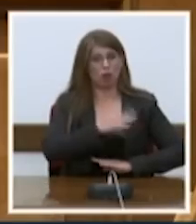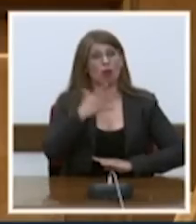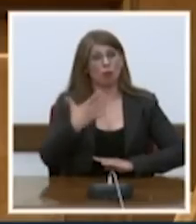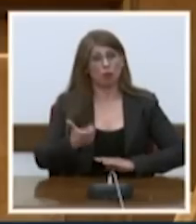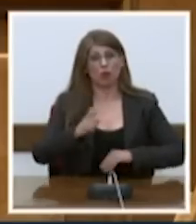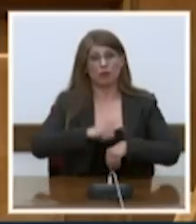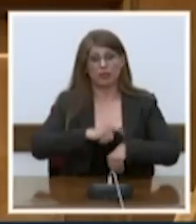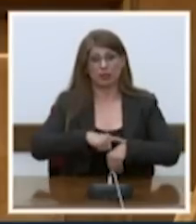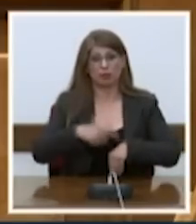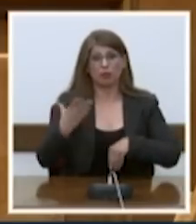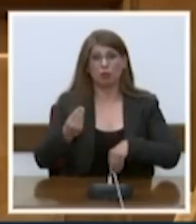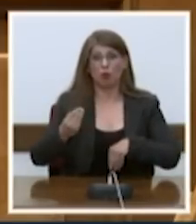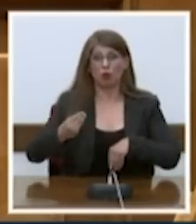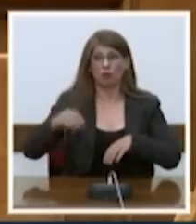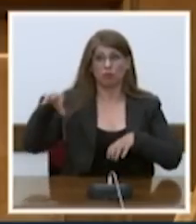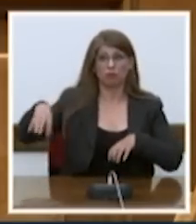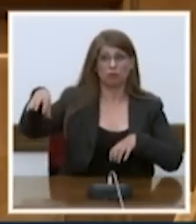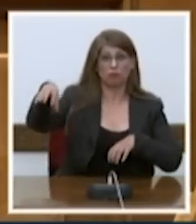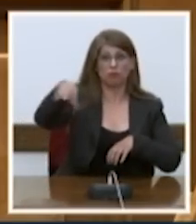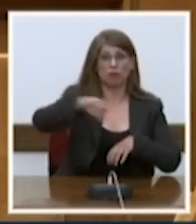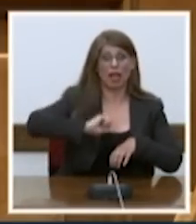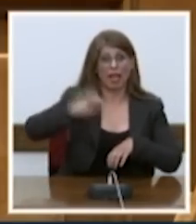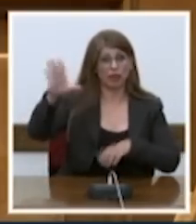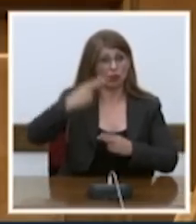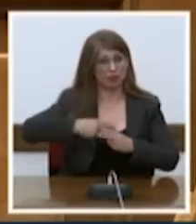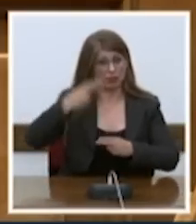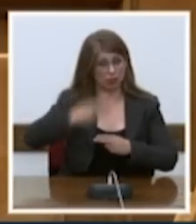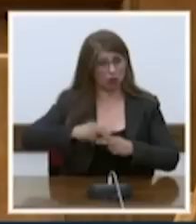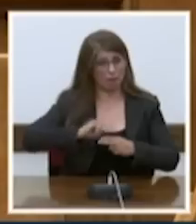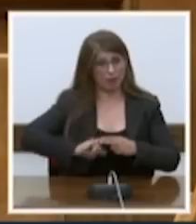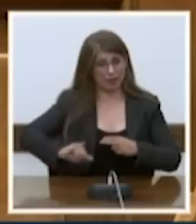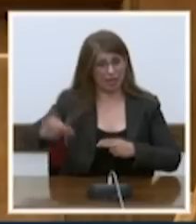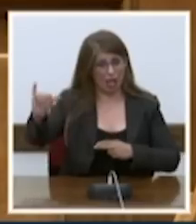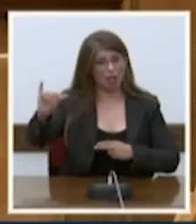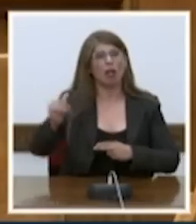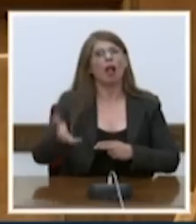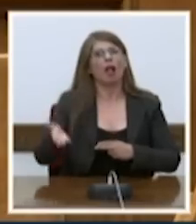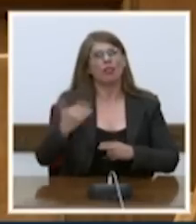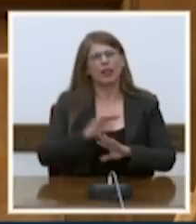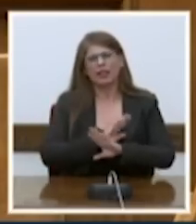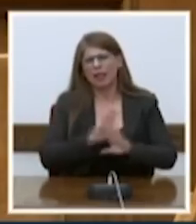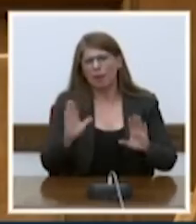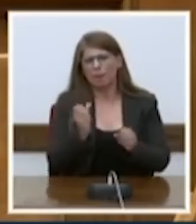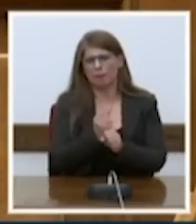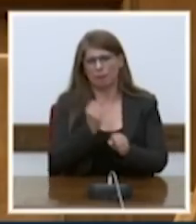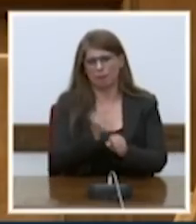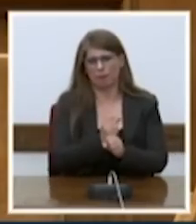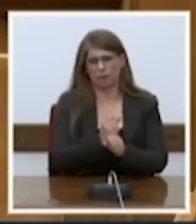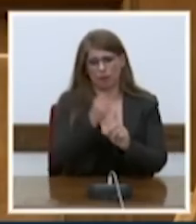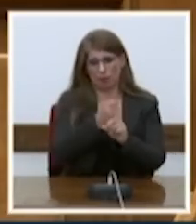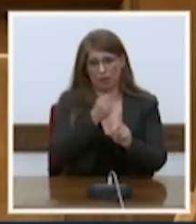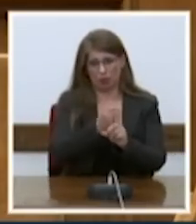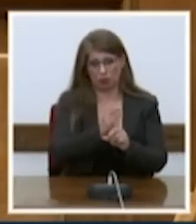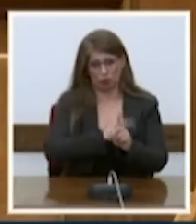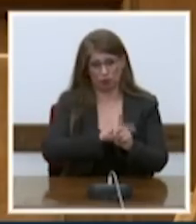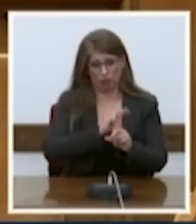σε διάφορες αποστολές εκτός συνόρων, μακριά, όπου δεν έχουν καμιά δουλειά για την υπεράσπιση των